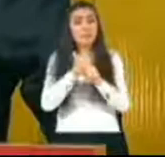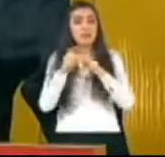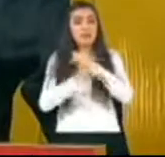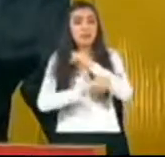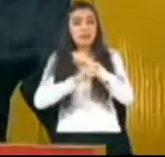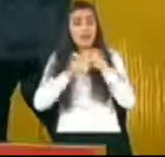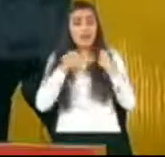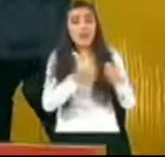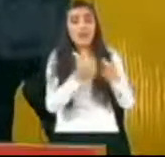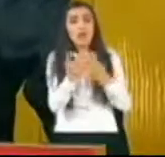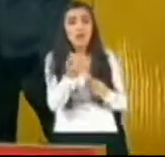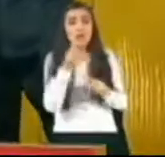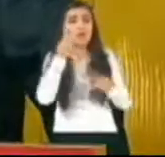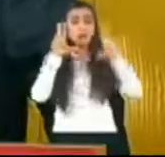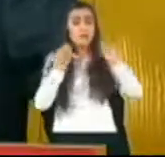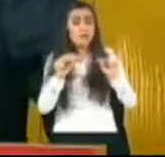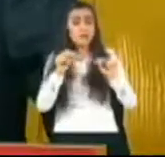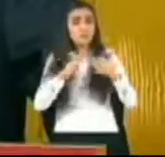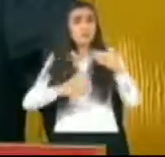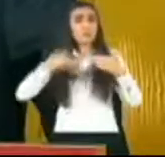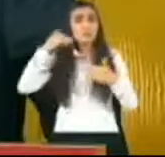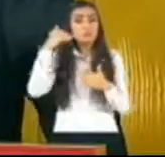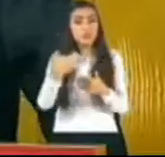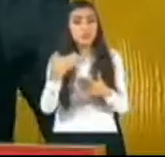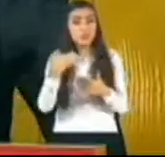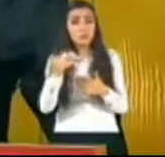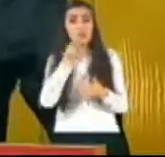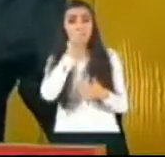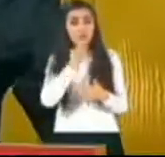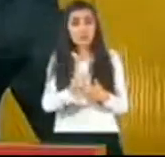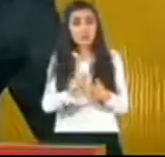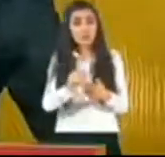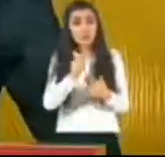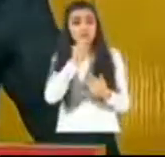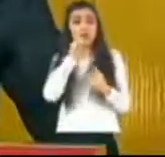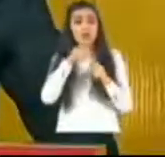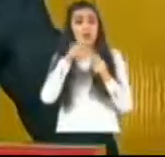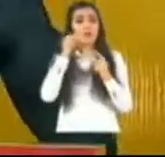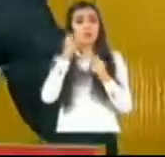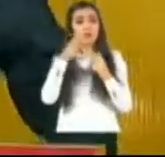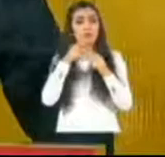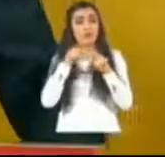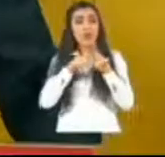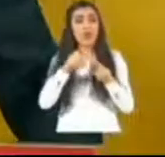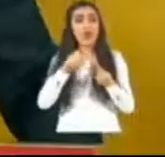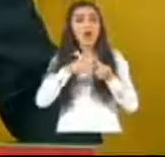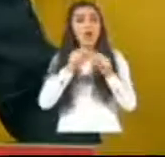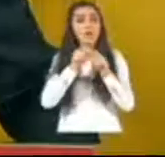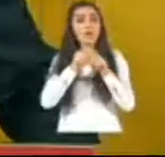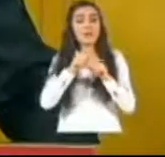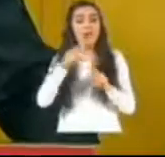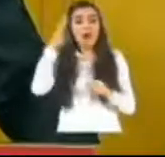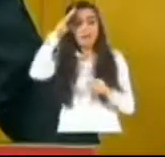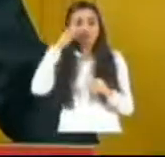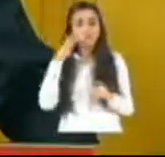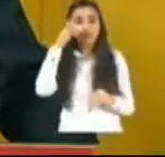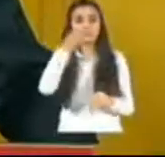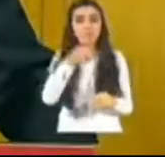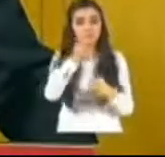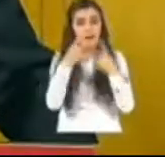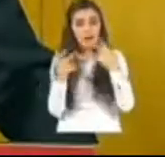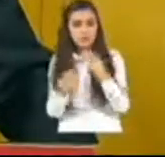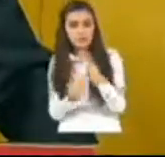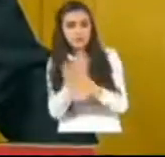terör eğitimlerini tamamladıktan sonra düzenlenen sözde törene ABD'li askerlerin de hevesle katıldıkları